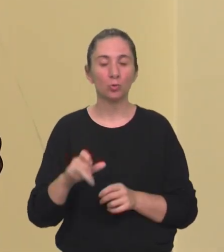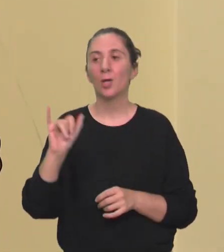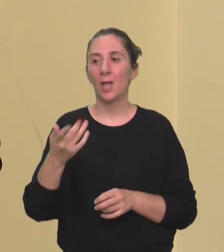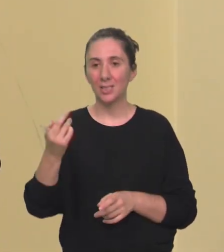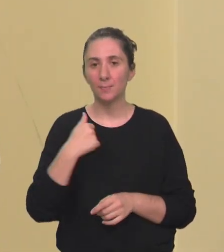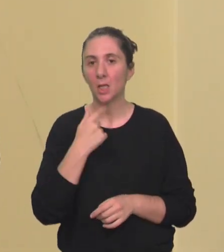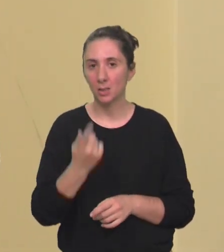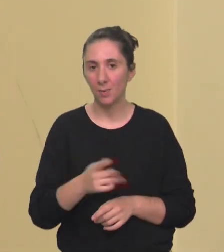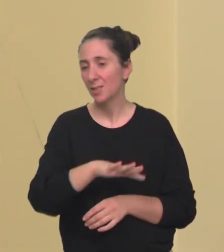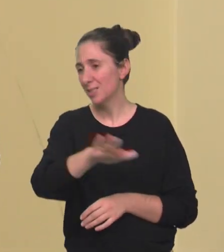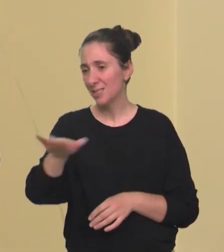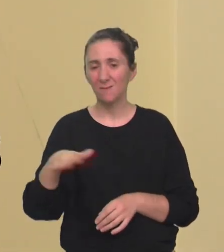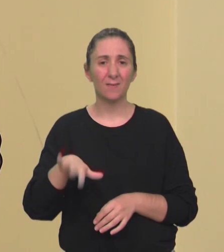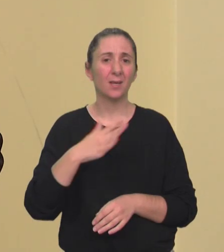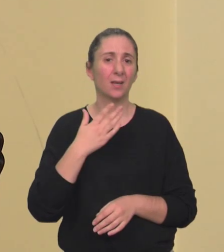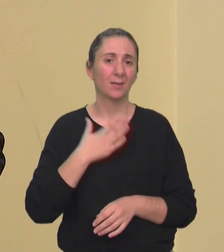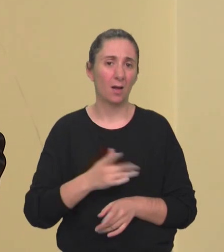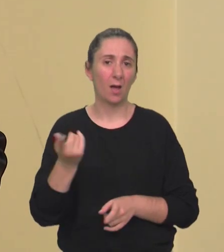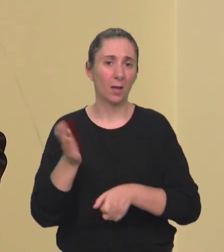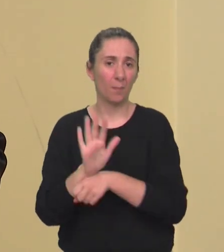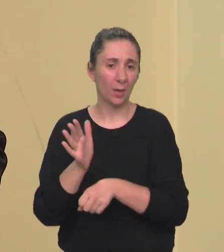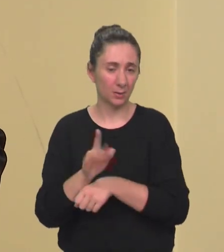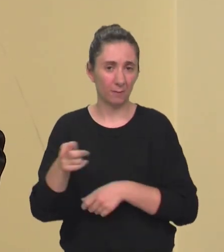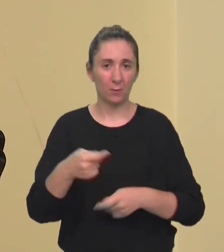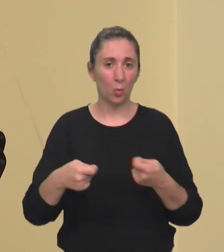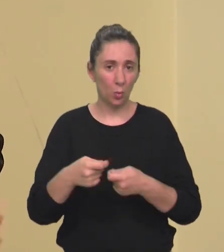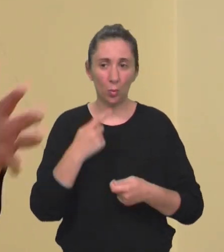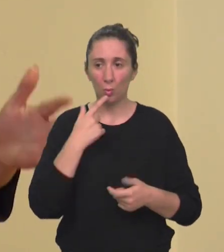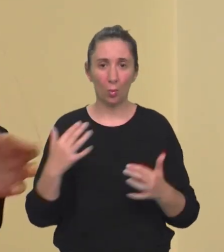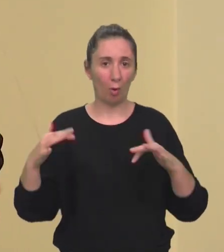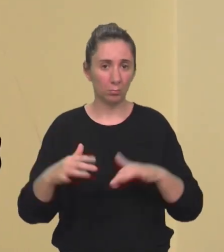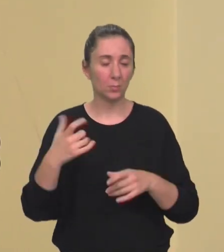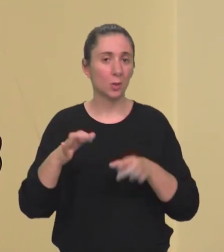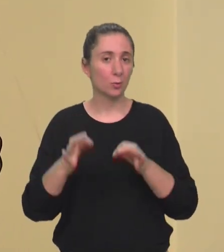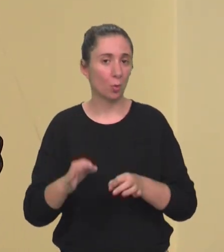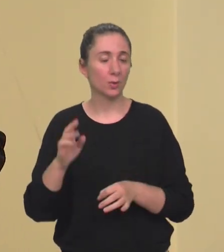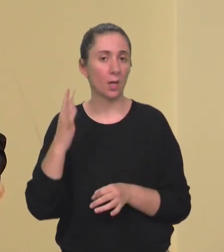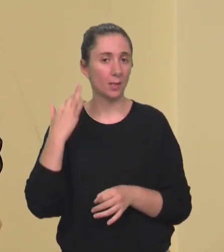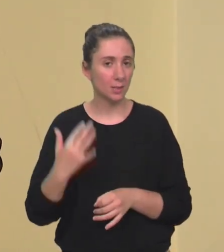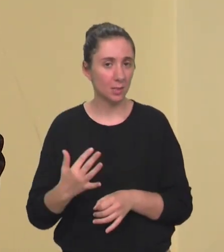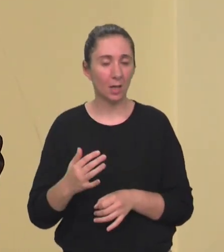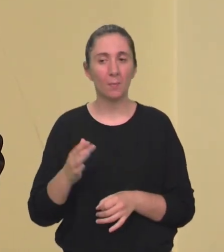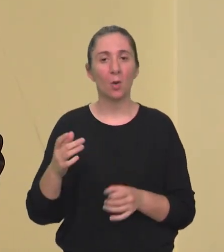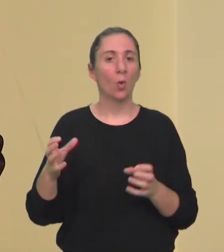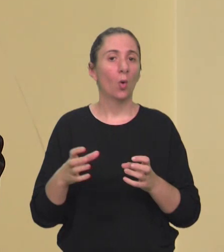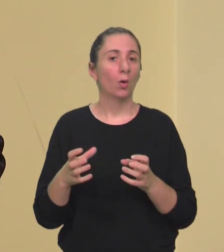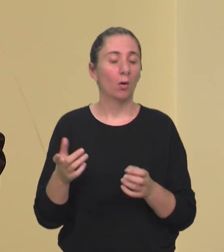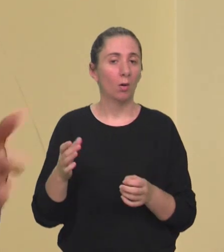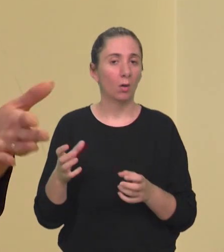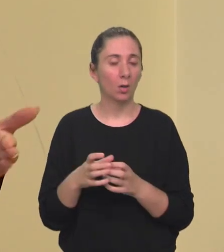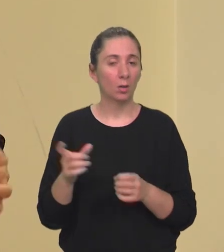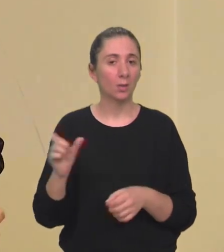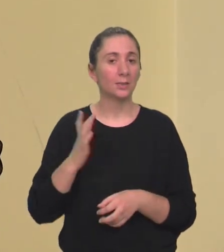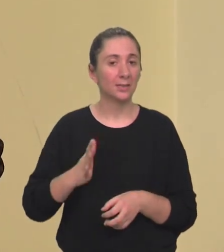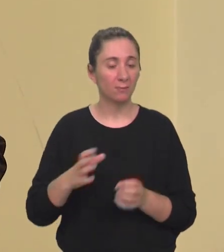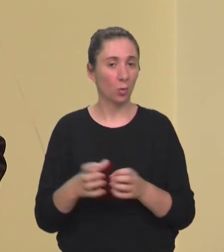sam spomenula, svi vi dragi predstavnici udruga iz socijalne skrbi, udruga civilnog društva